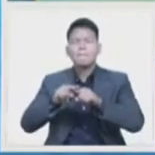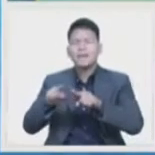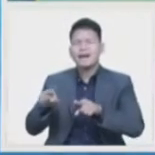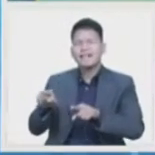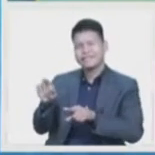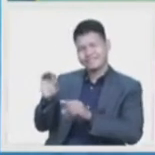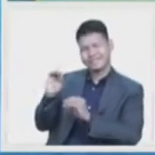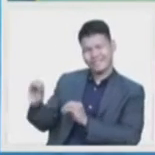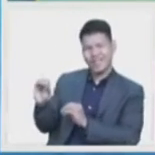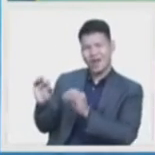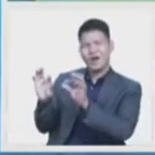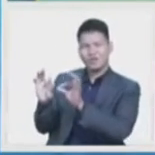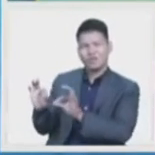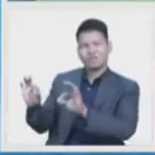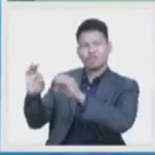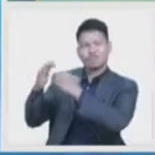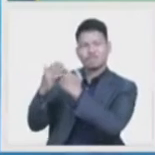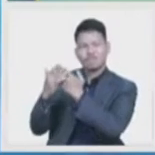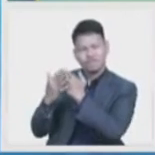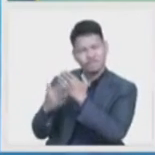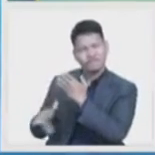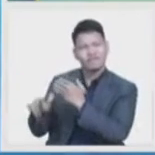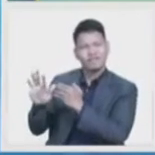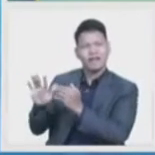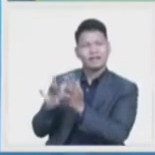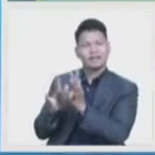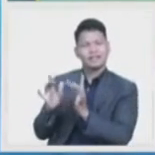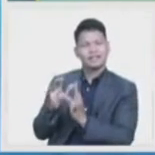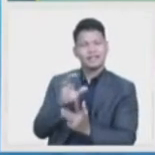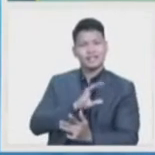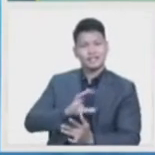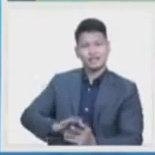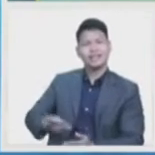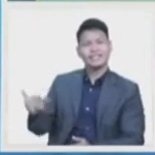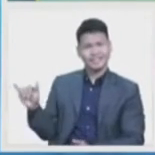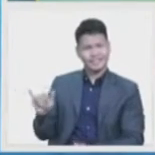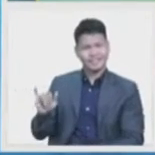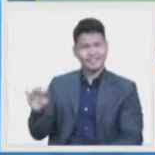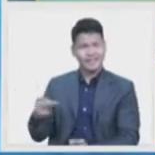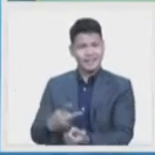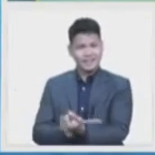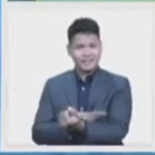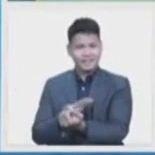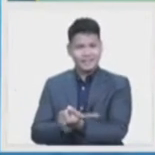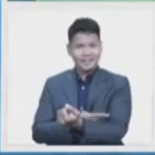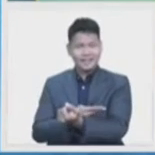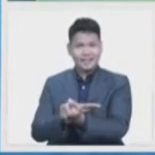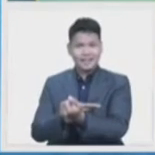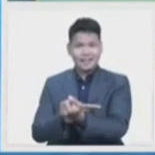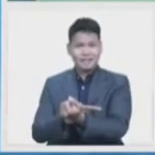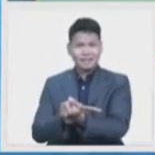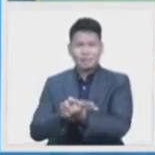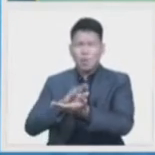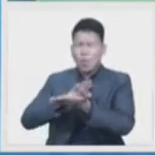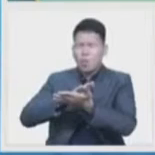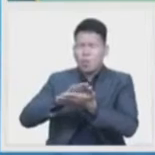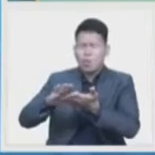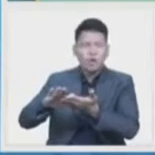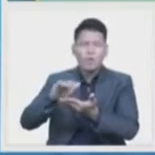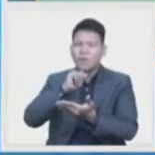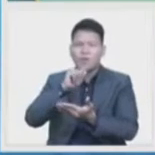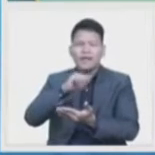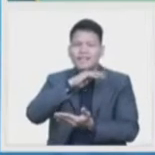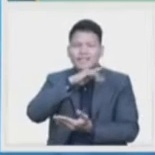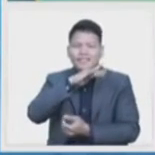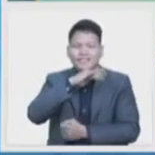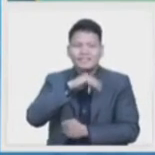bililhong dugo ni Kristo, nga daw sa nating karniro, nga walay buling o walay hugaw.